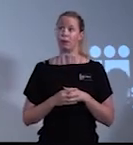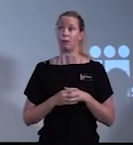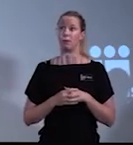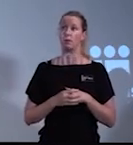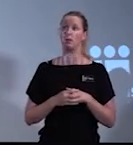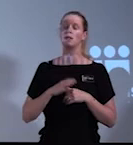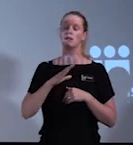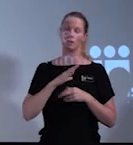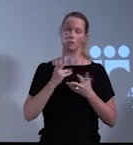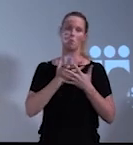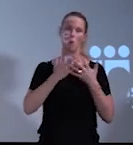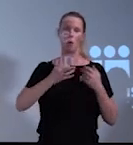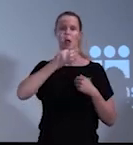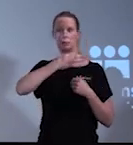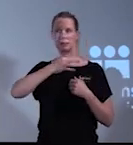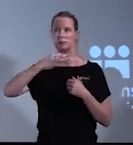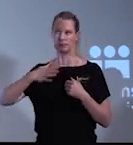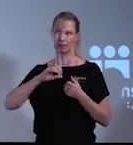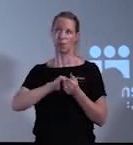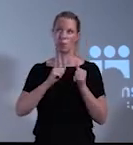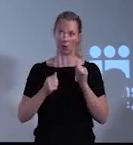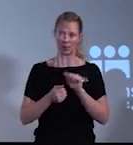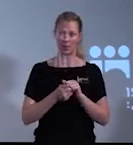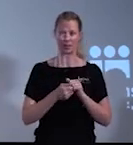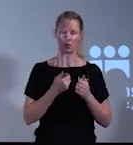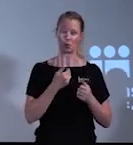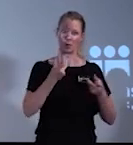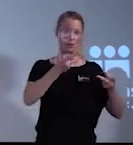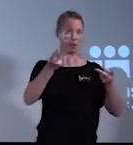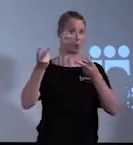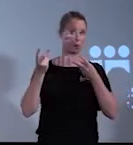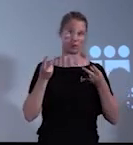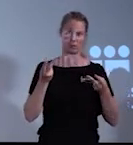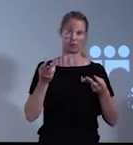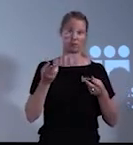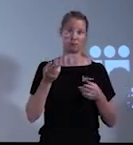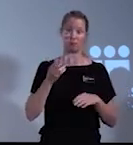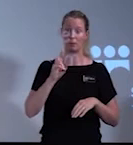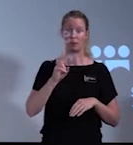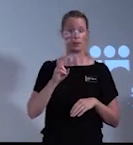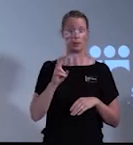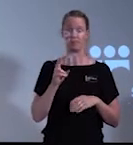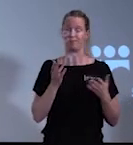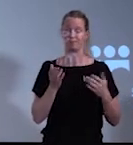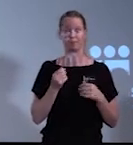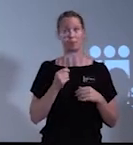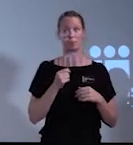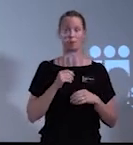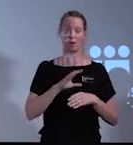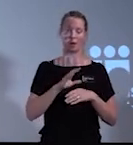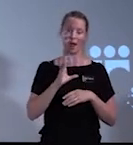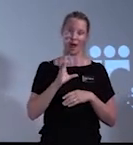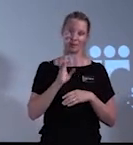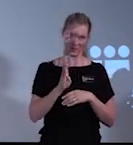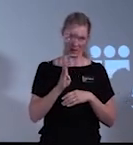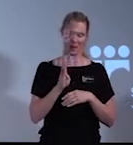Det finns många risker med politiken och med vår demokrati. För det handlar ju, alltså,